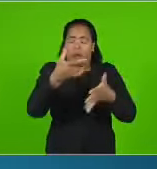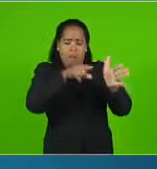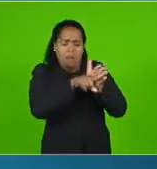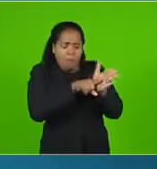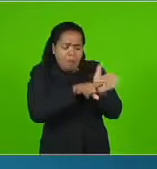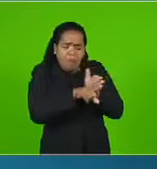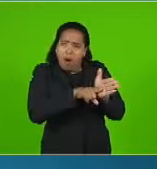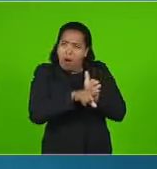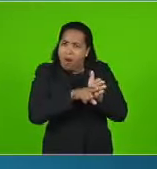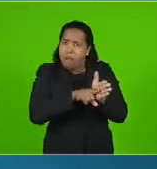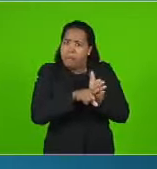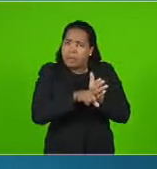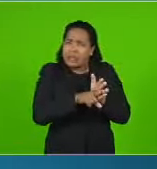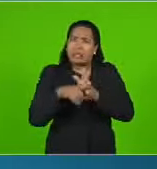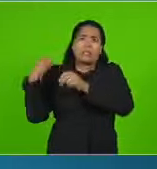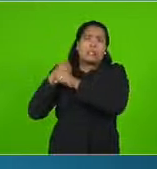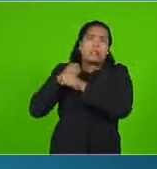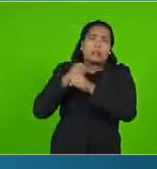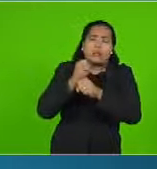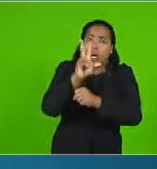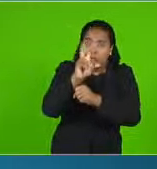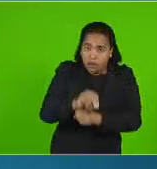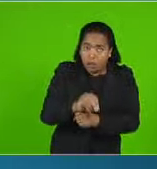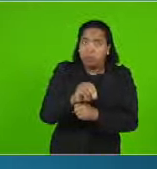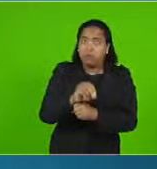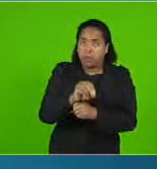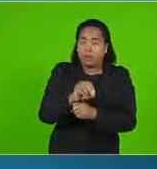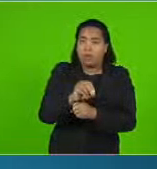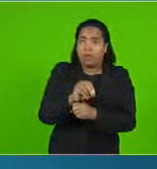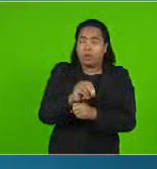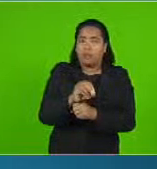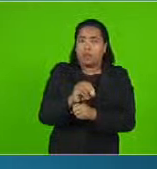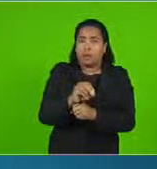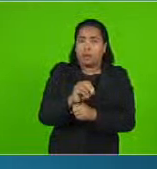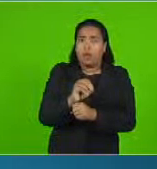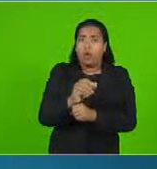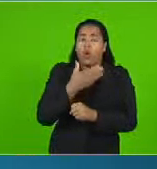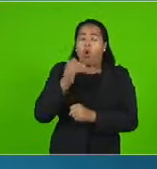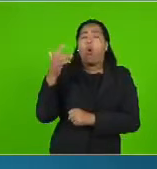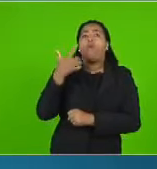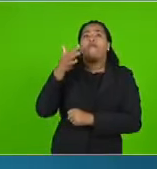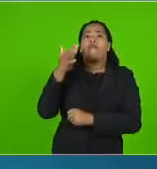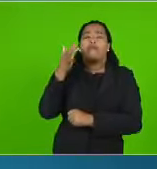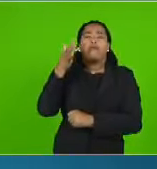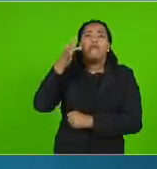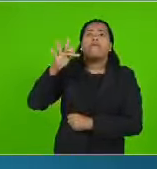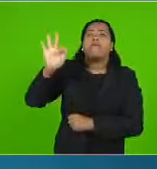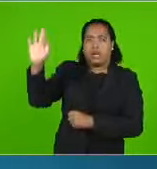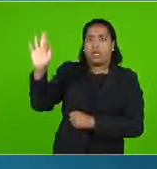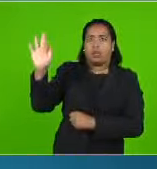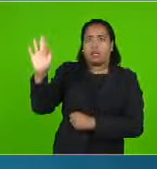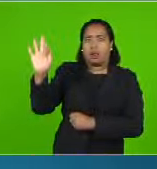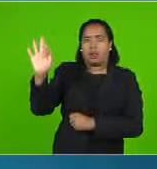Более 1000 видов животных исчезло. Понимаете, Жак Кусто, он изучал